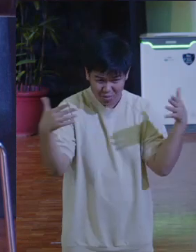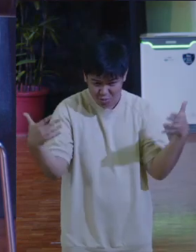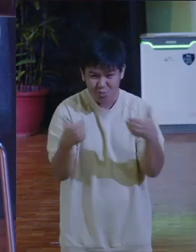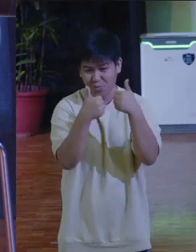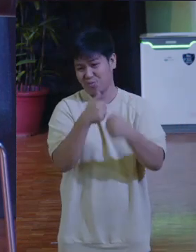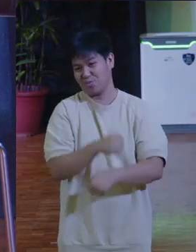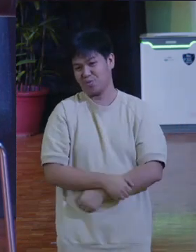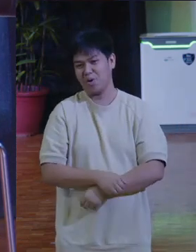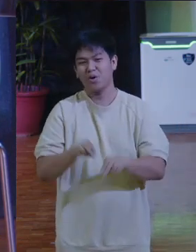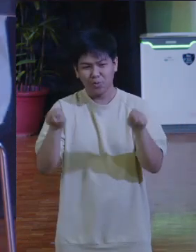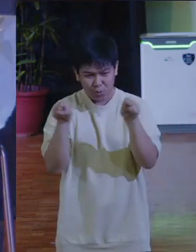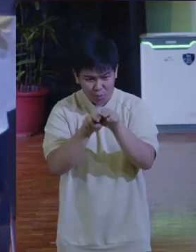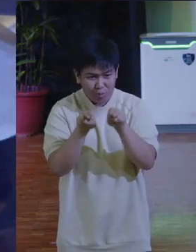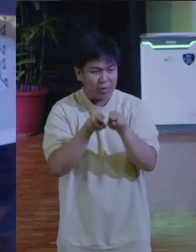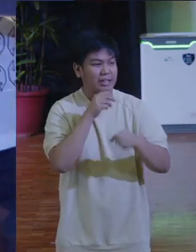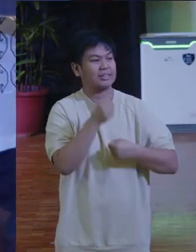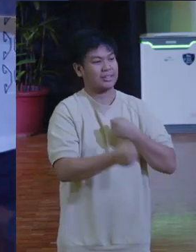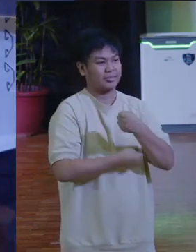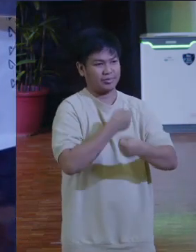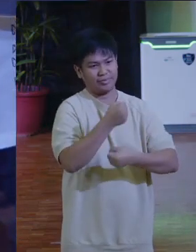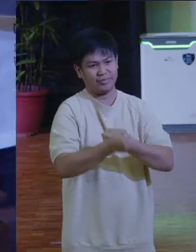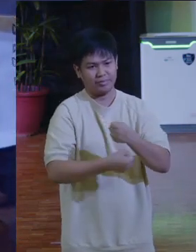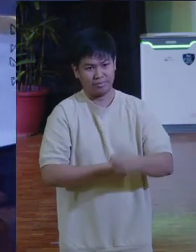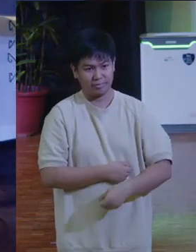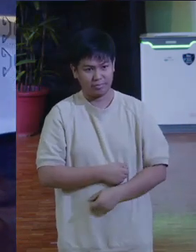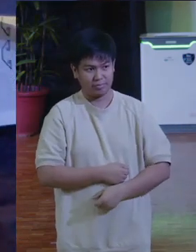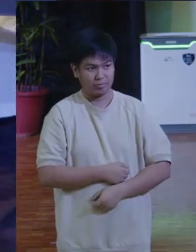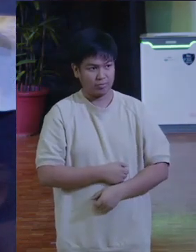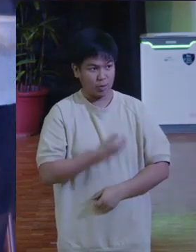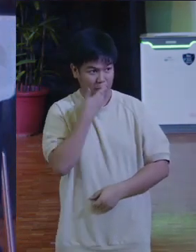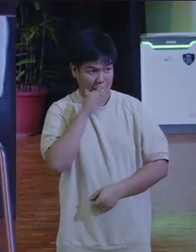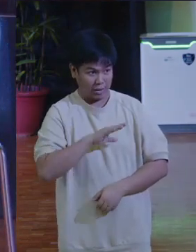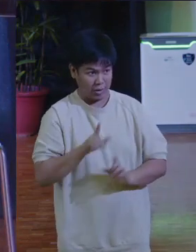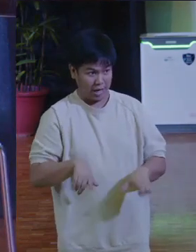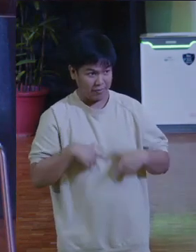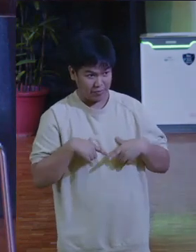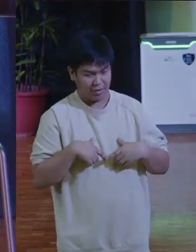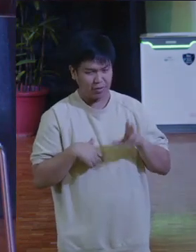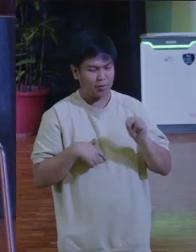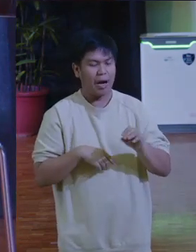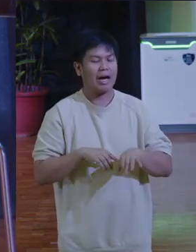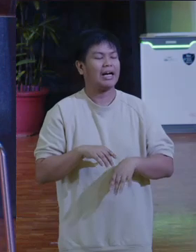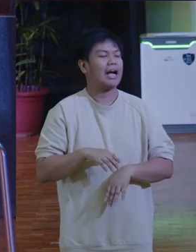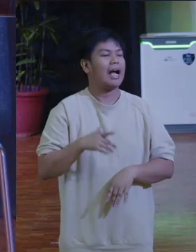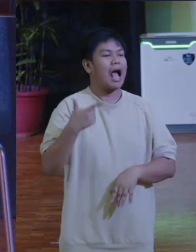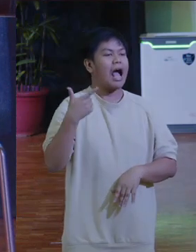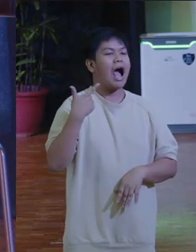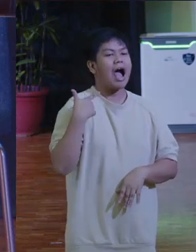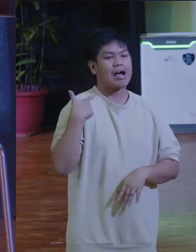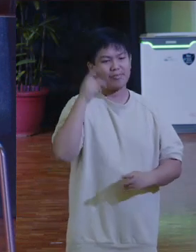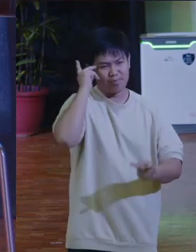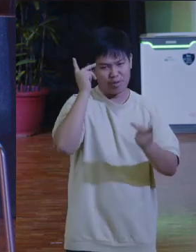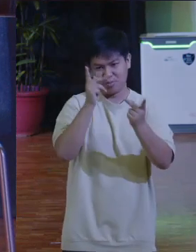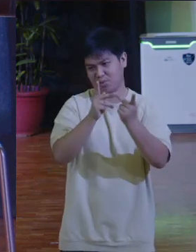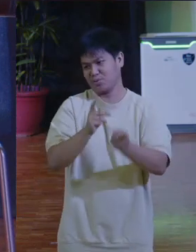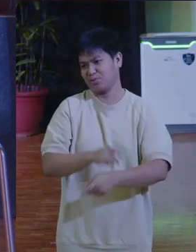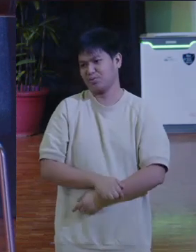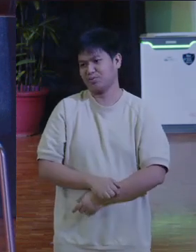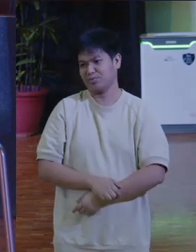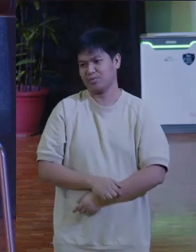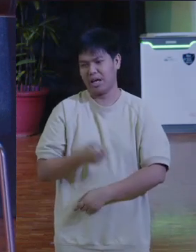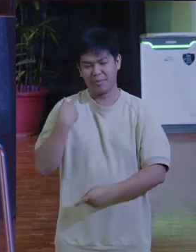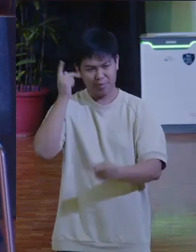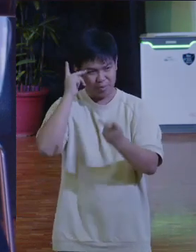naghihirap, kung kayo'y sinusubok, huwag kayo magtaka. Hindi yan strange para sa ating mga